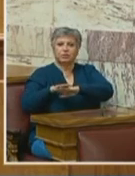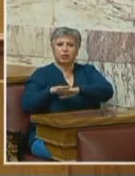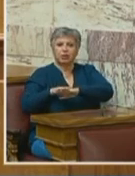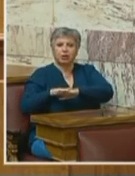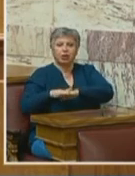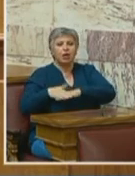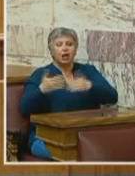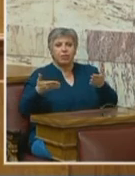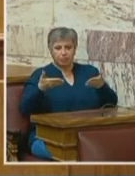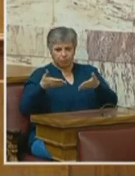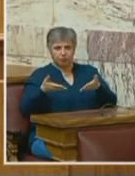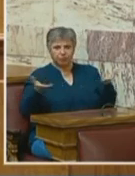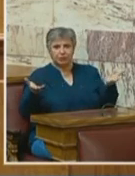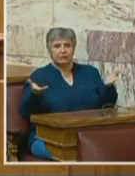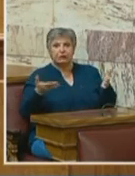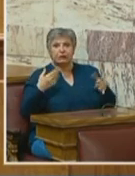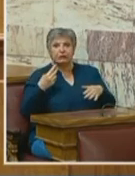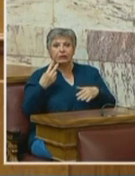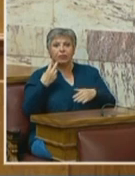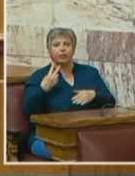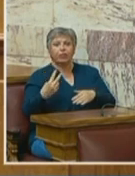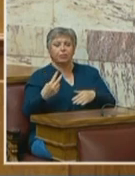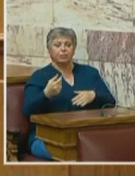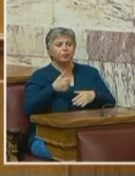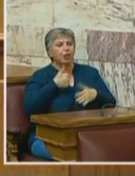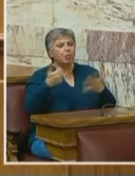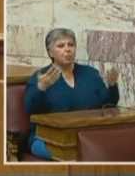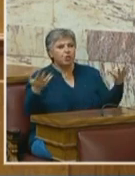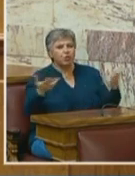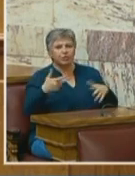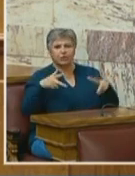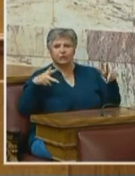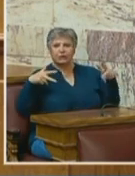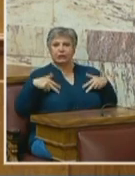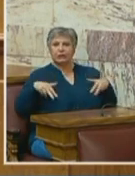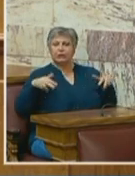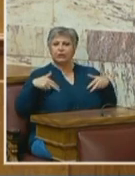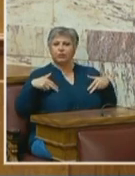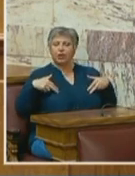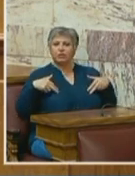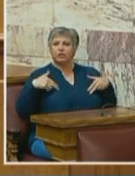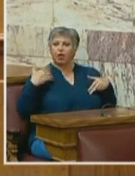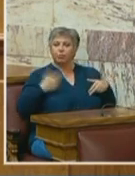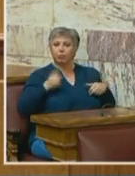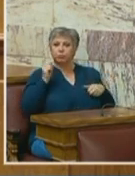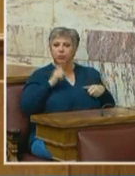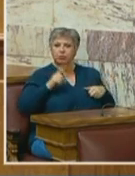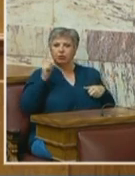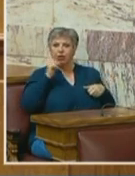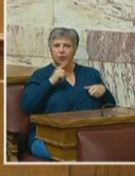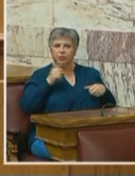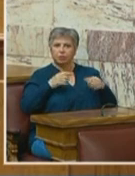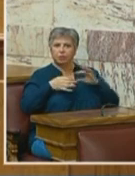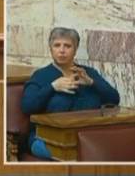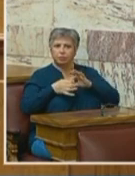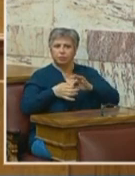βλέπουμε δεν είναι μόνο μια κυβέρνηση η οποία έχει κάνει το ψέμα δεύτερη φύση. Είναι κάτι δυστυχώς